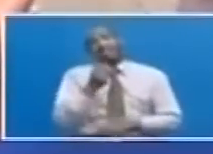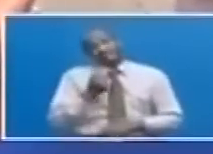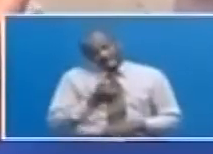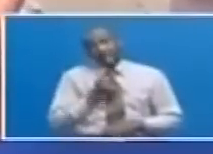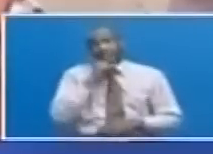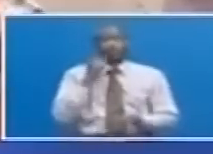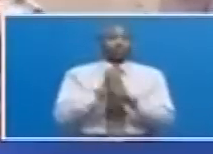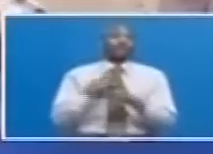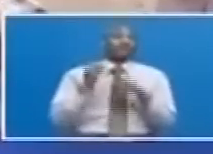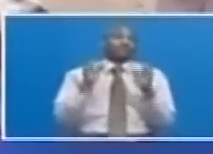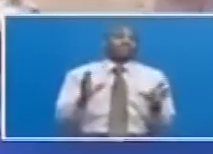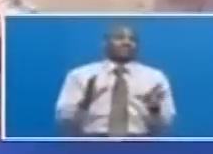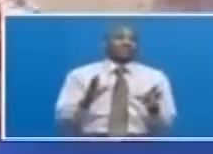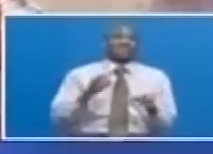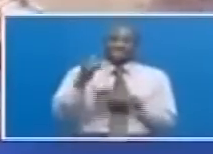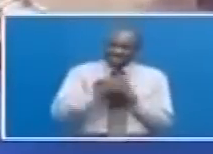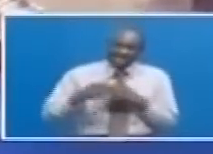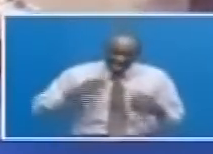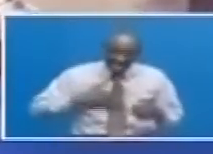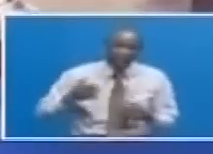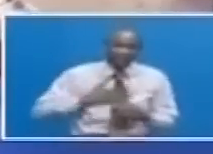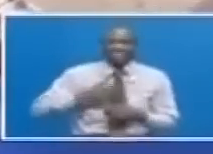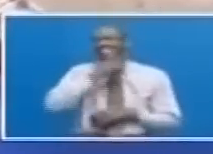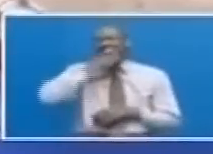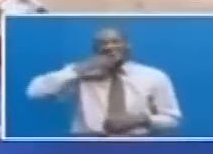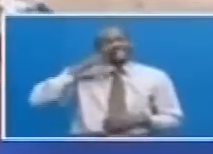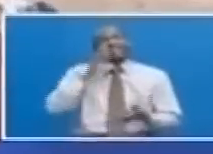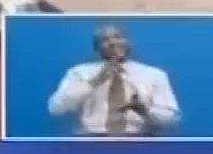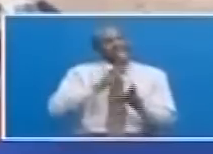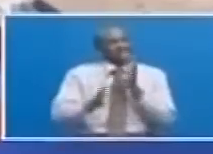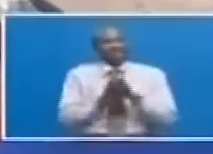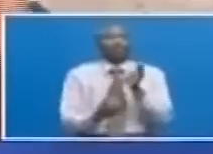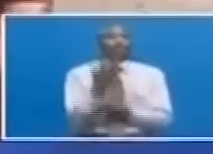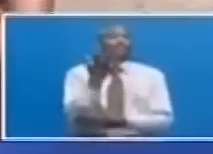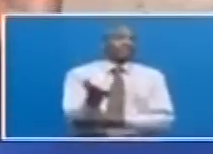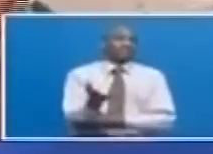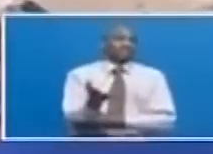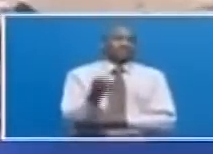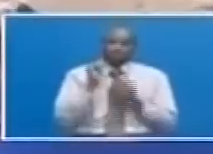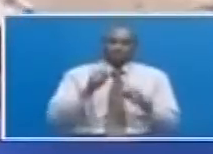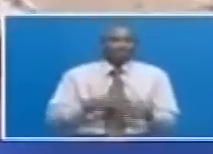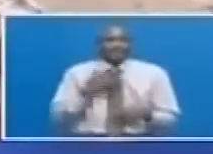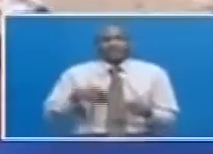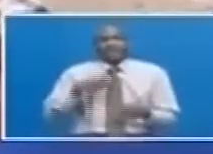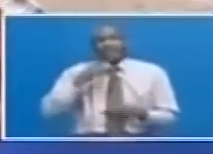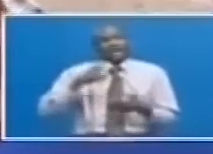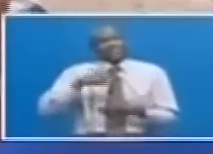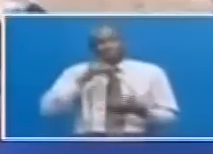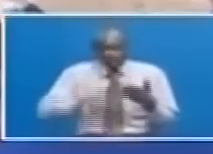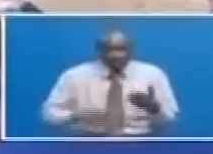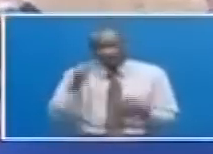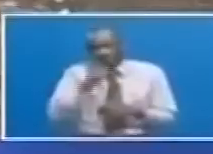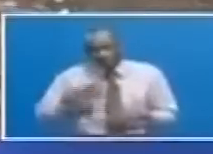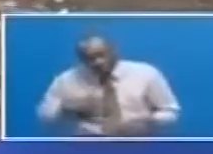hivi. Nchi yetu ni kafu, hakuna nchi yoso. Hakuna kitu tukusaidia kwa wananchi, kwa